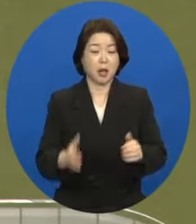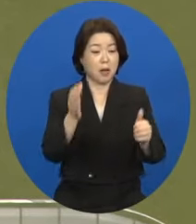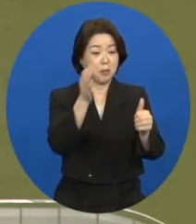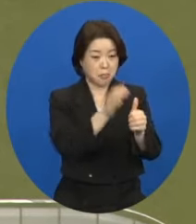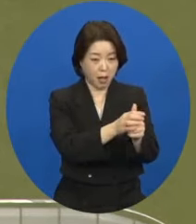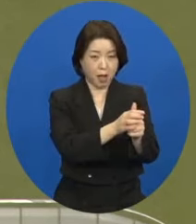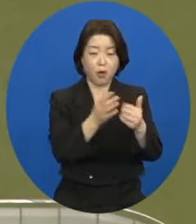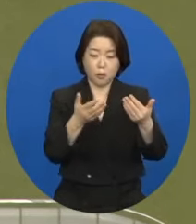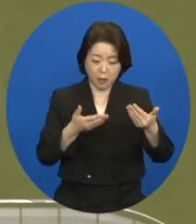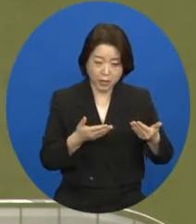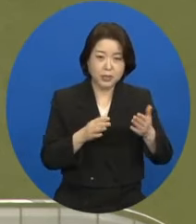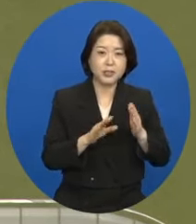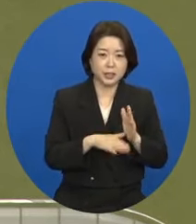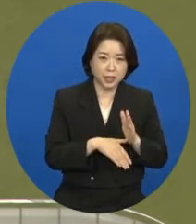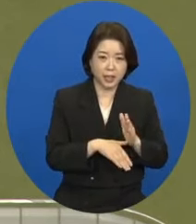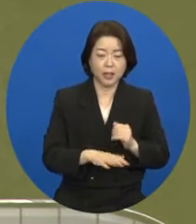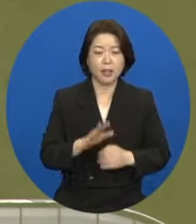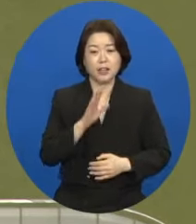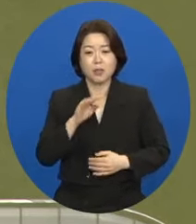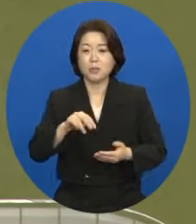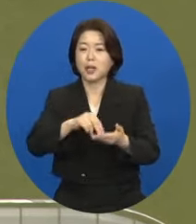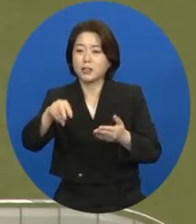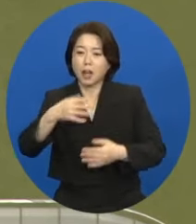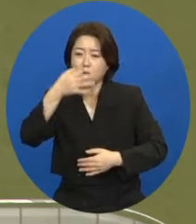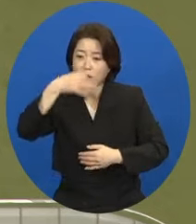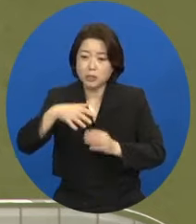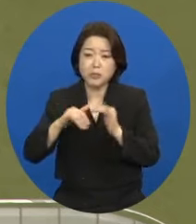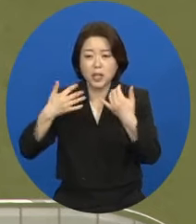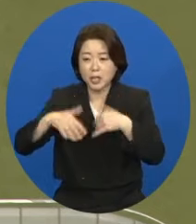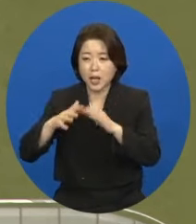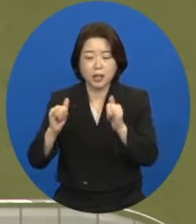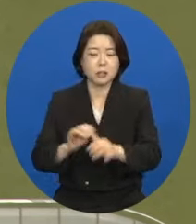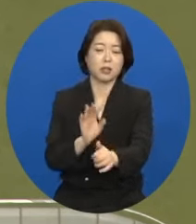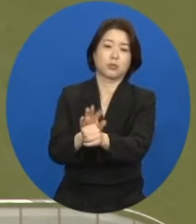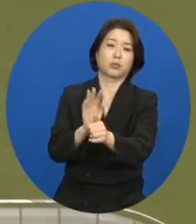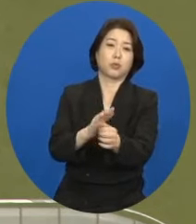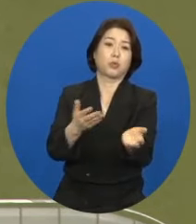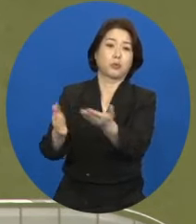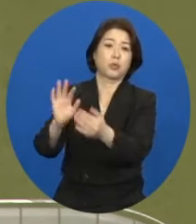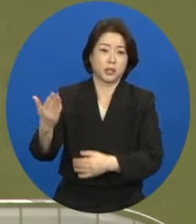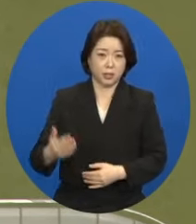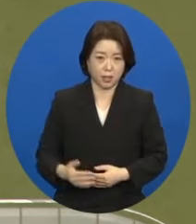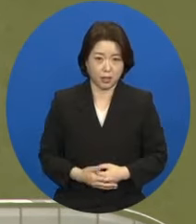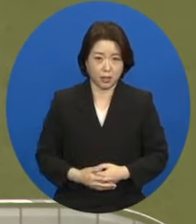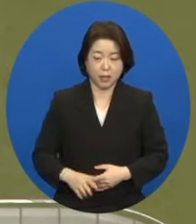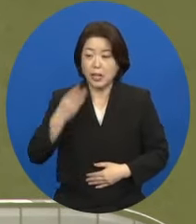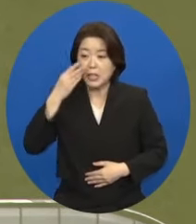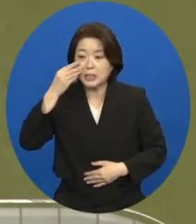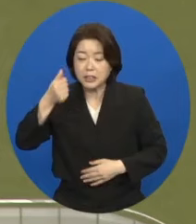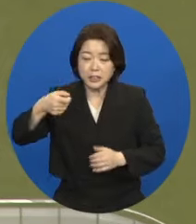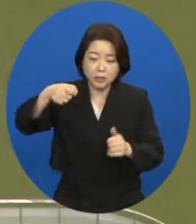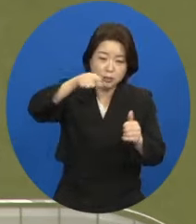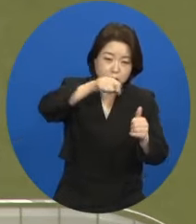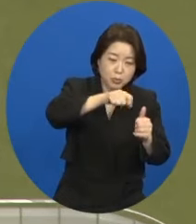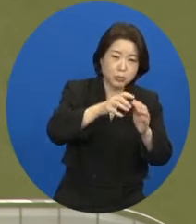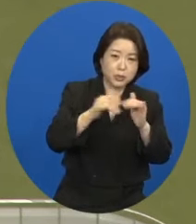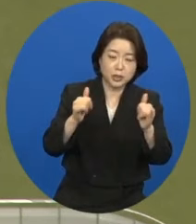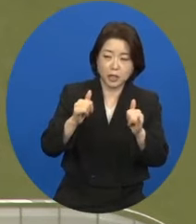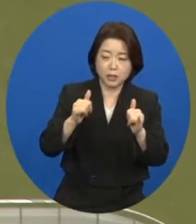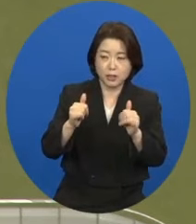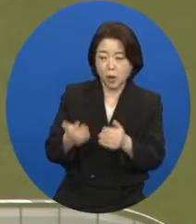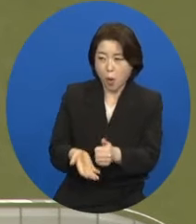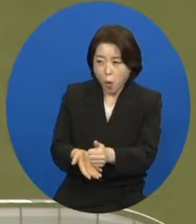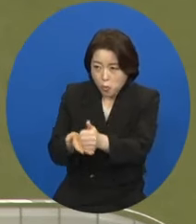것을 주셨을 때 정말 나그네요 힘든 자들을 도와줘야 되잖아요. 어떻게 보면 기름 부음 받은 자를 이렇게 섬길 수 있는